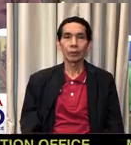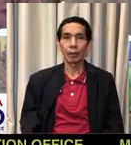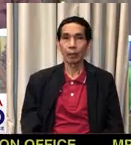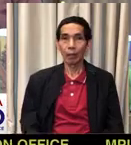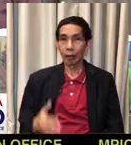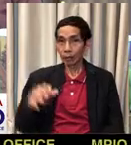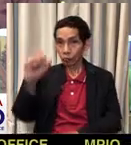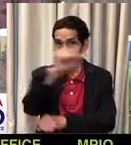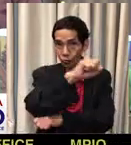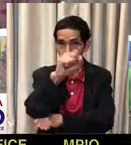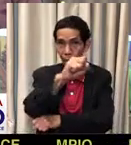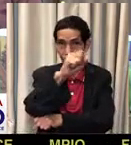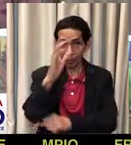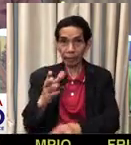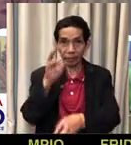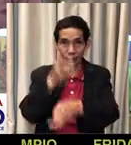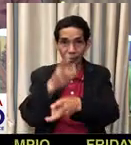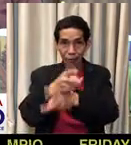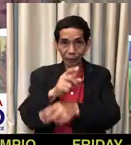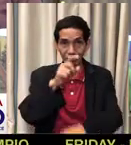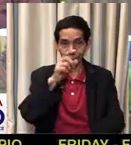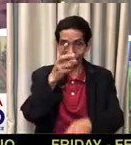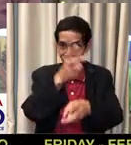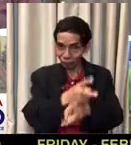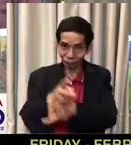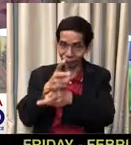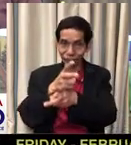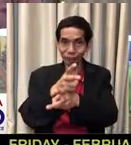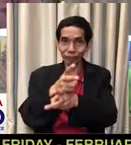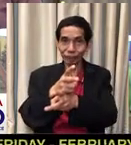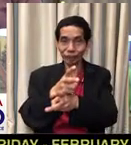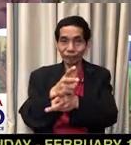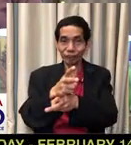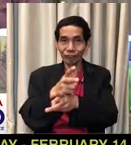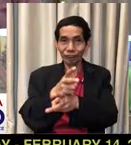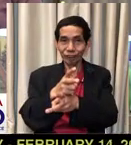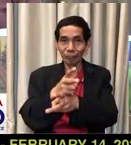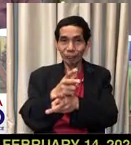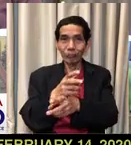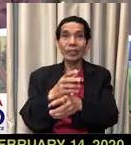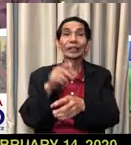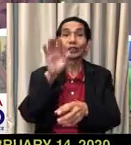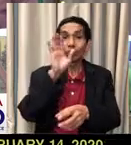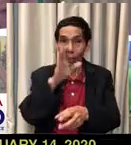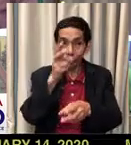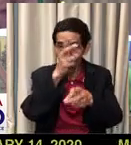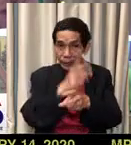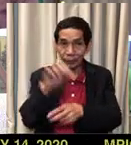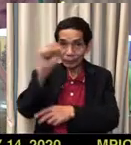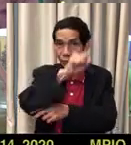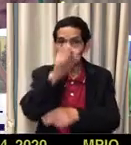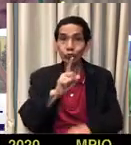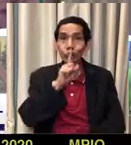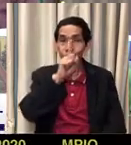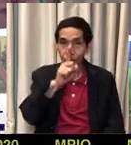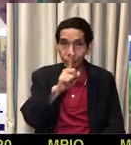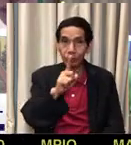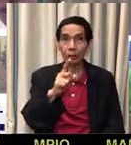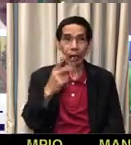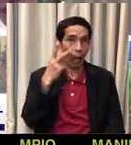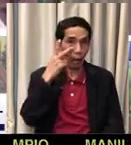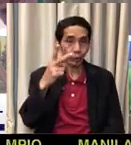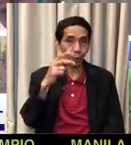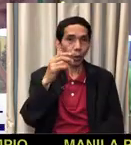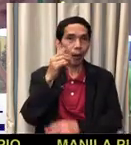mga driver. Ingat. Habi nga ni John Lloyd. Oh, kasi talaga, ang ganda, nakita ko na